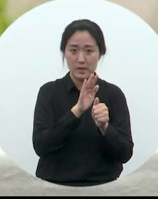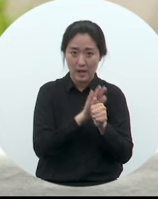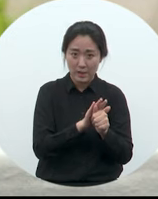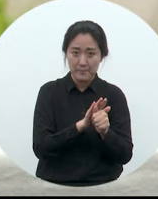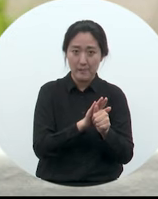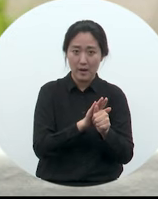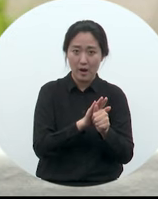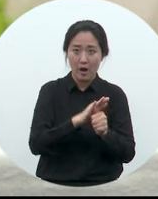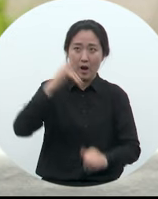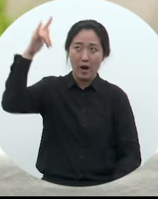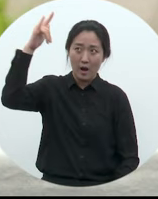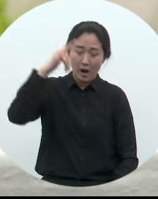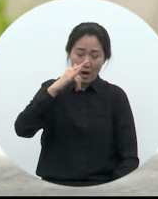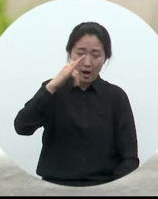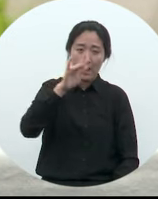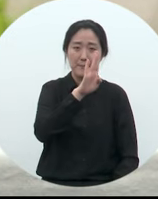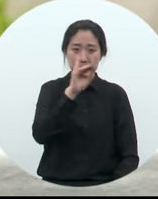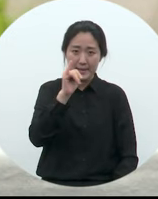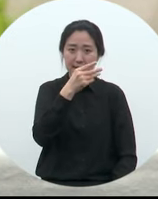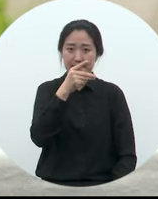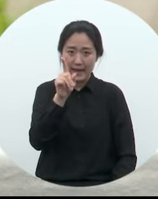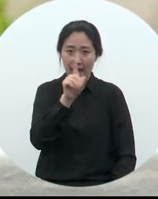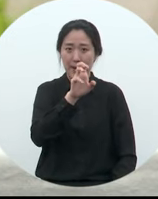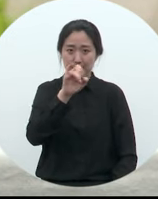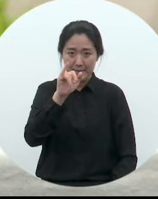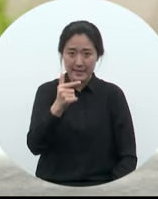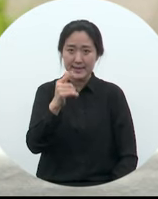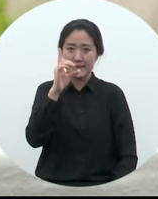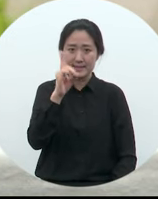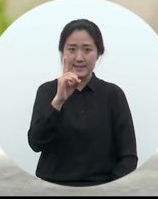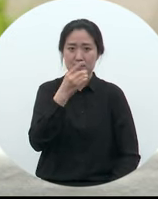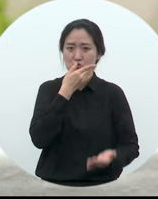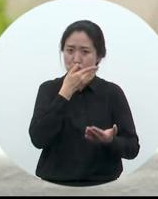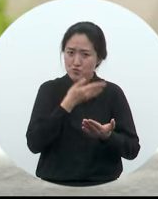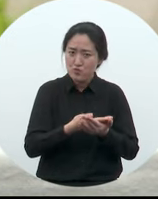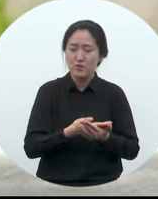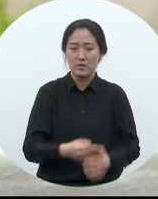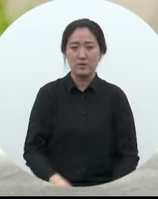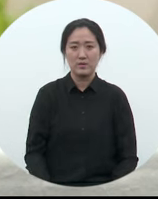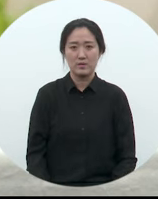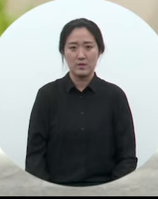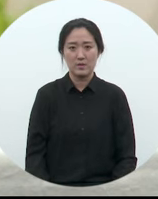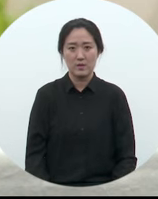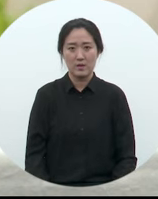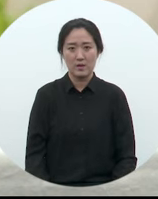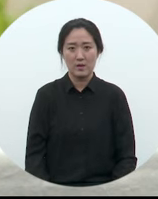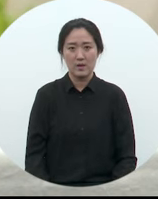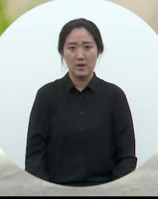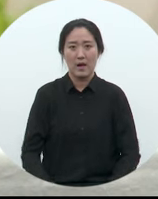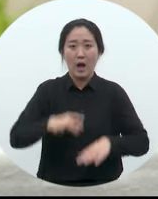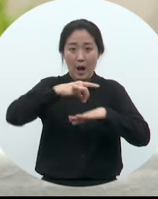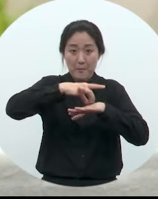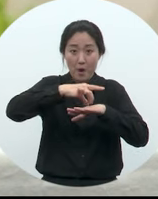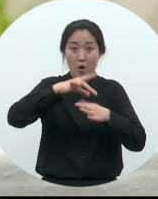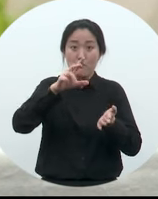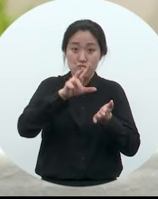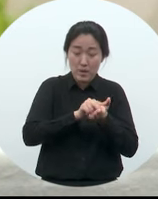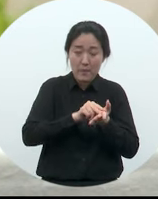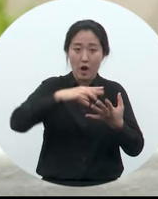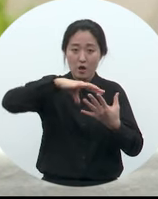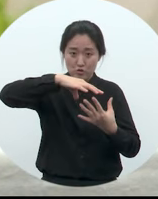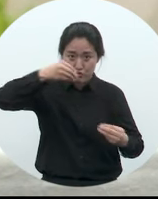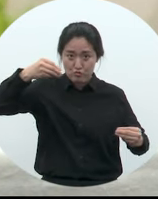D가 인도자의 역할을 해야 되는 겁니다. 우리 몸에 칼슘이 부족하게 되면은 성장 장애가 생기고 근육에